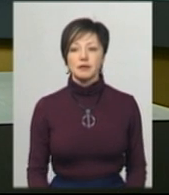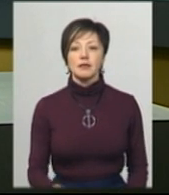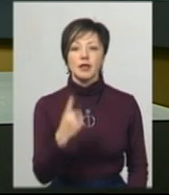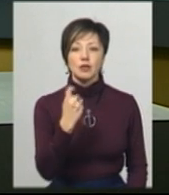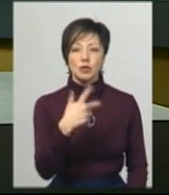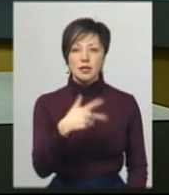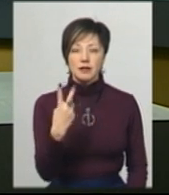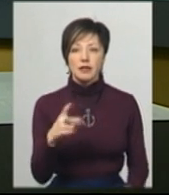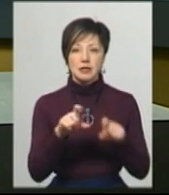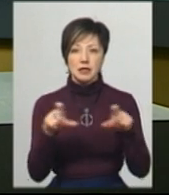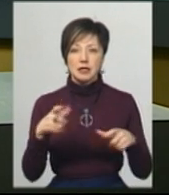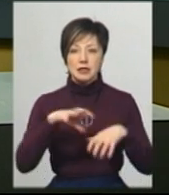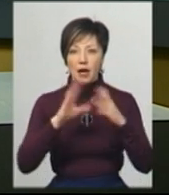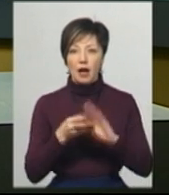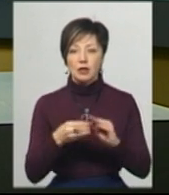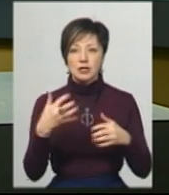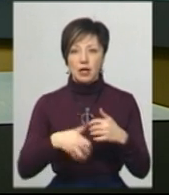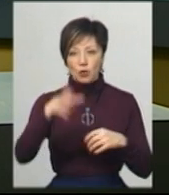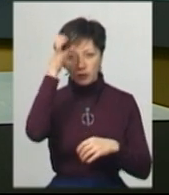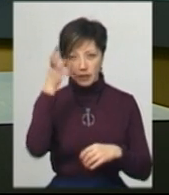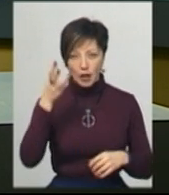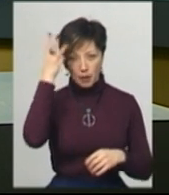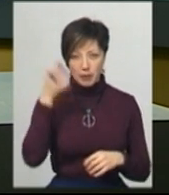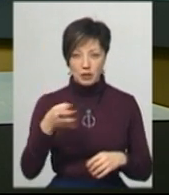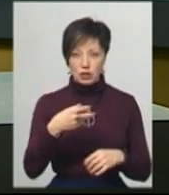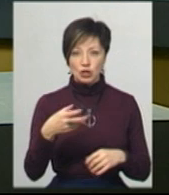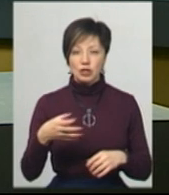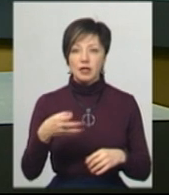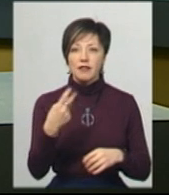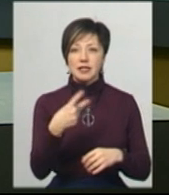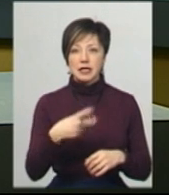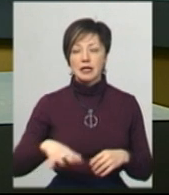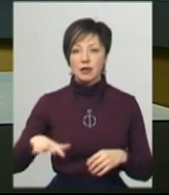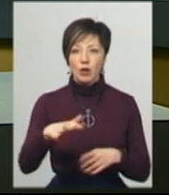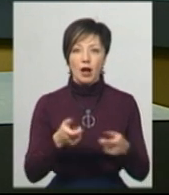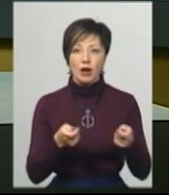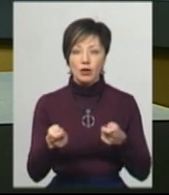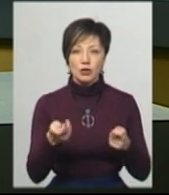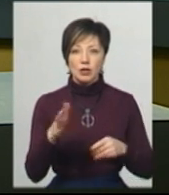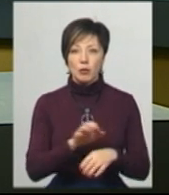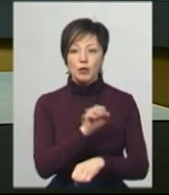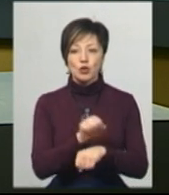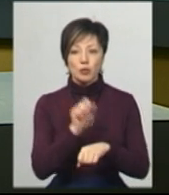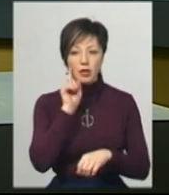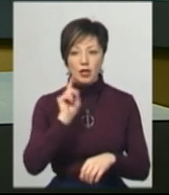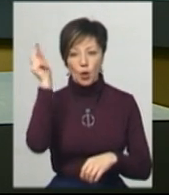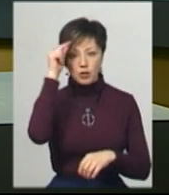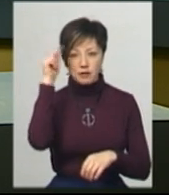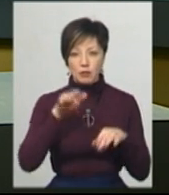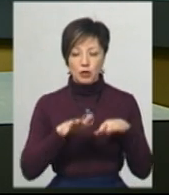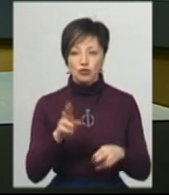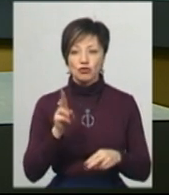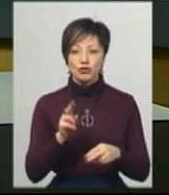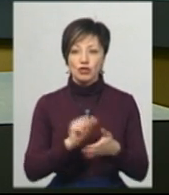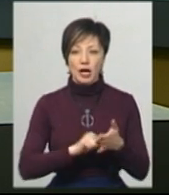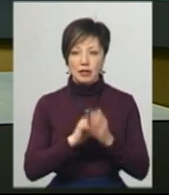132 заклади загальної середньої освіти Хмельниччини у 20 адміністративно-територіальних одиницях призупинили освітній процес через